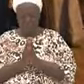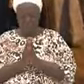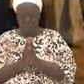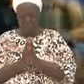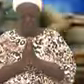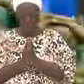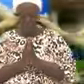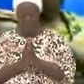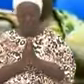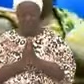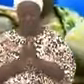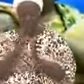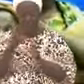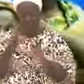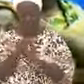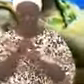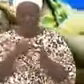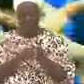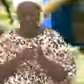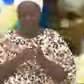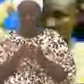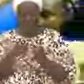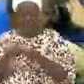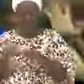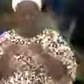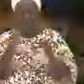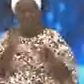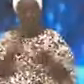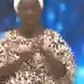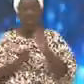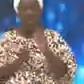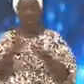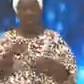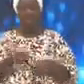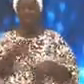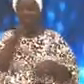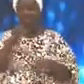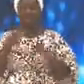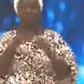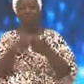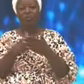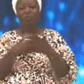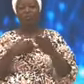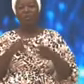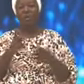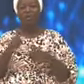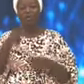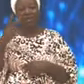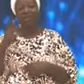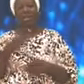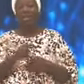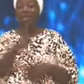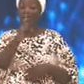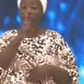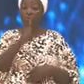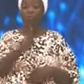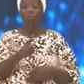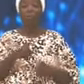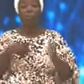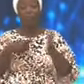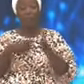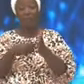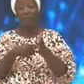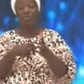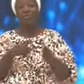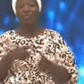s'il a eu fait ce qu'il n'avait pas fait avant et tu verras la manif et